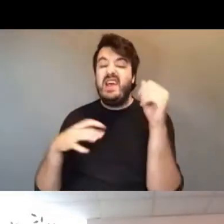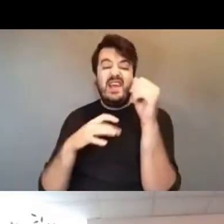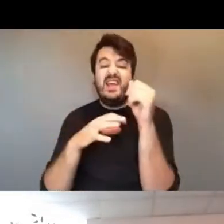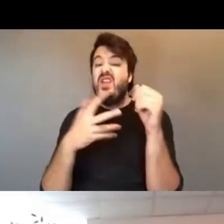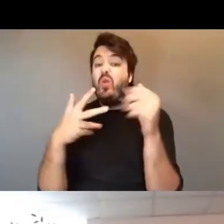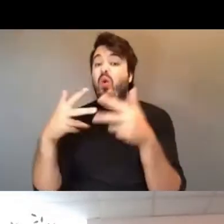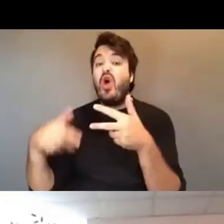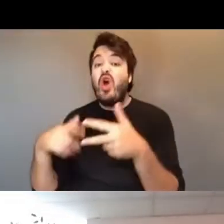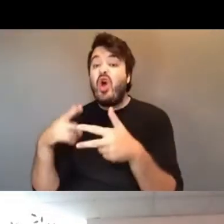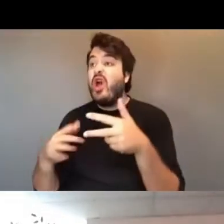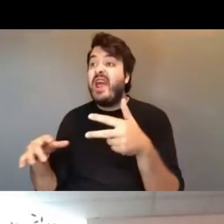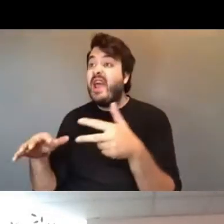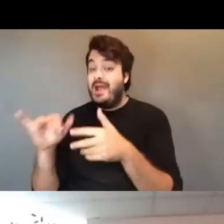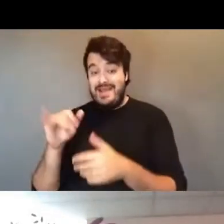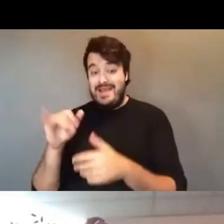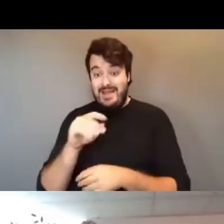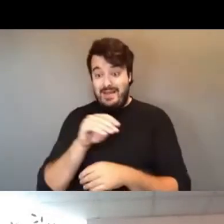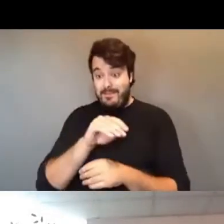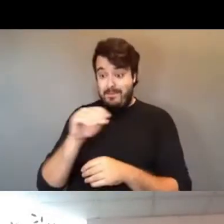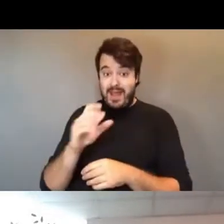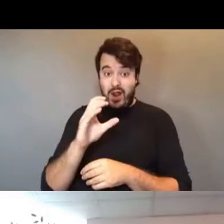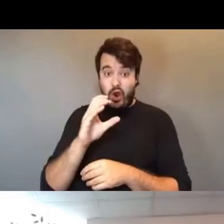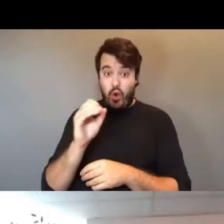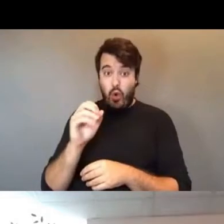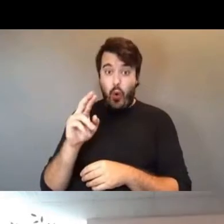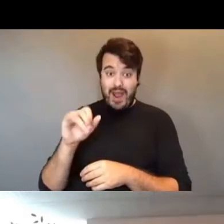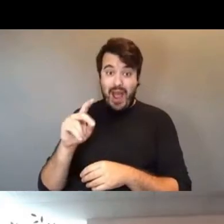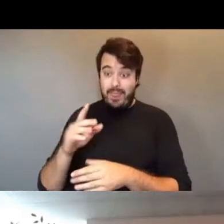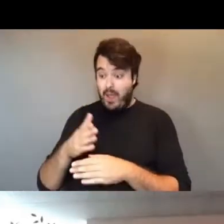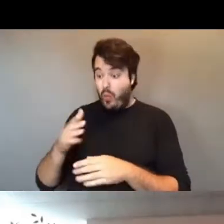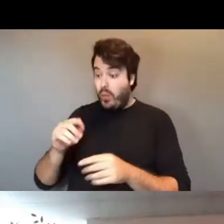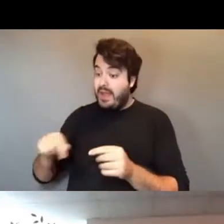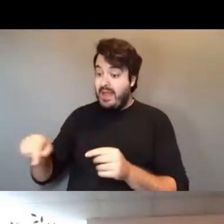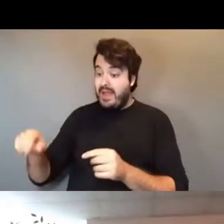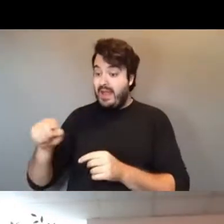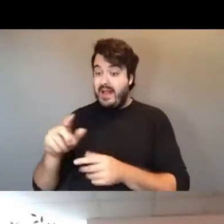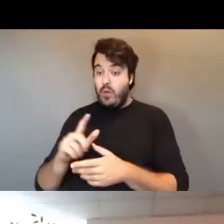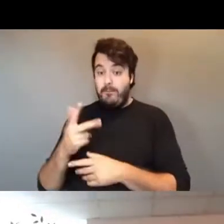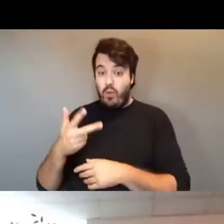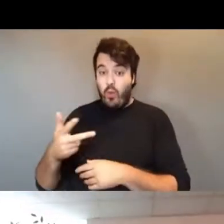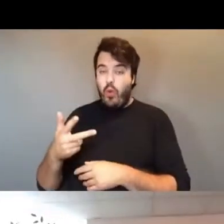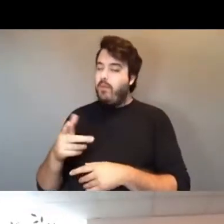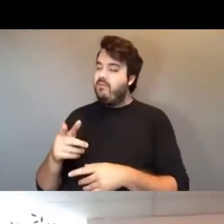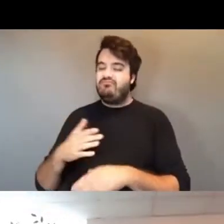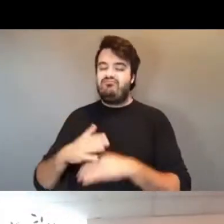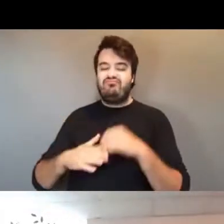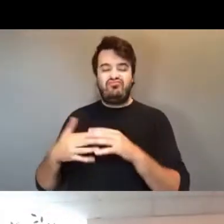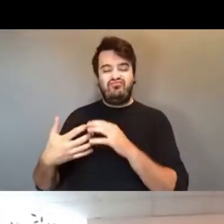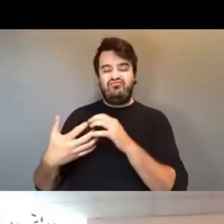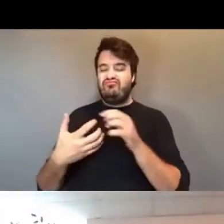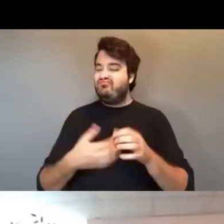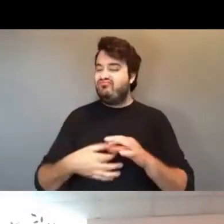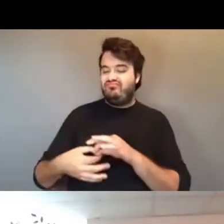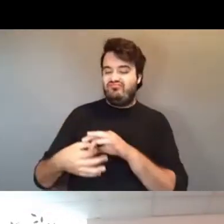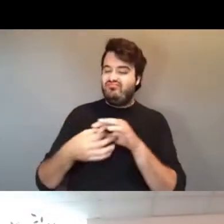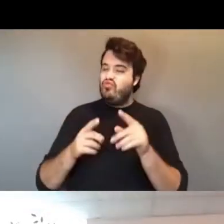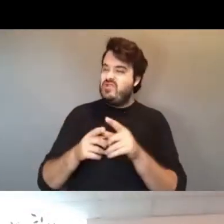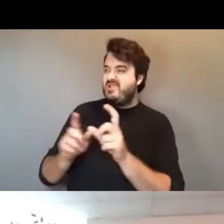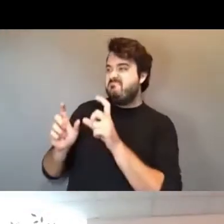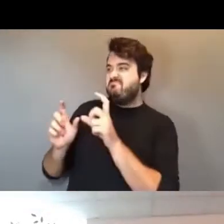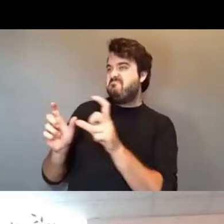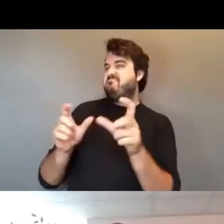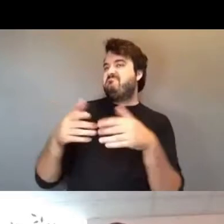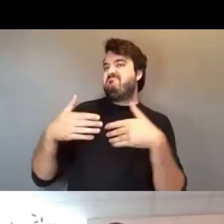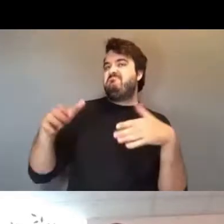mettre de la coriandre à côté de ces 3 légumes-là, puis ils vont être très heureux ensemble. Et même que les légumes vont